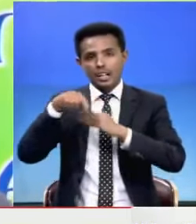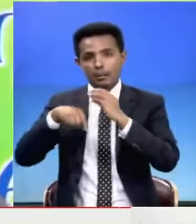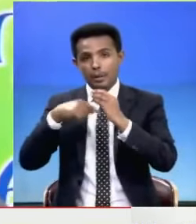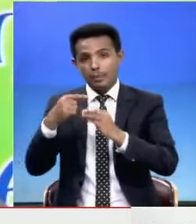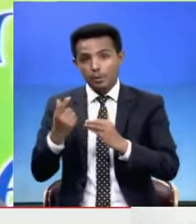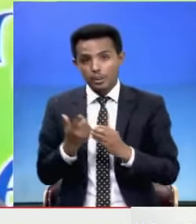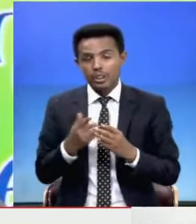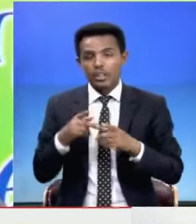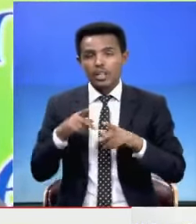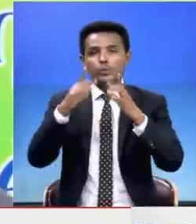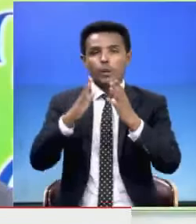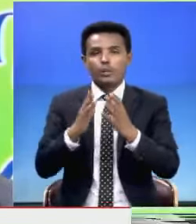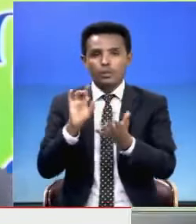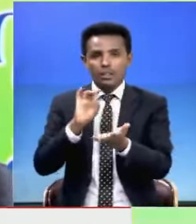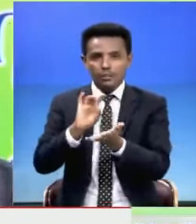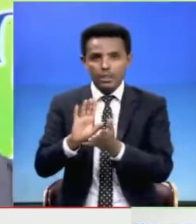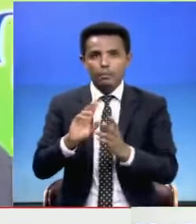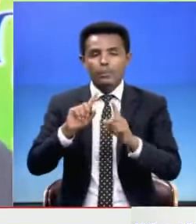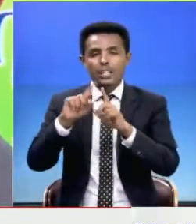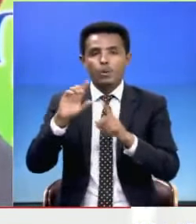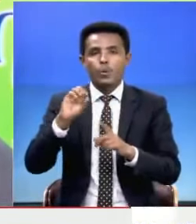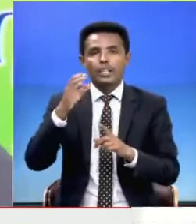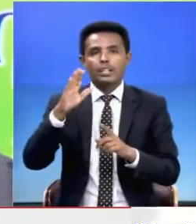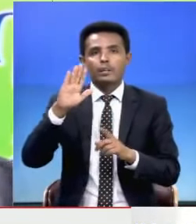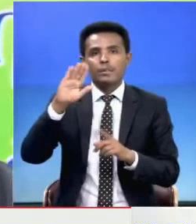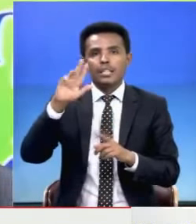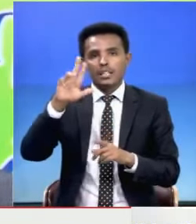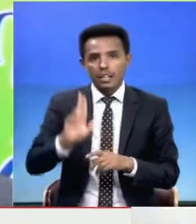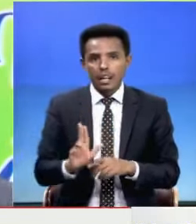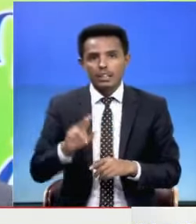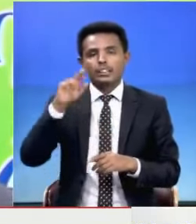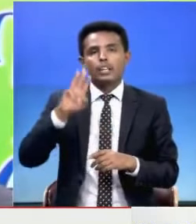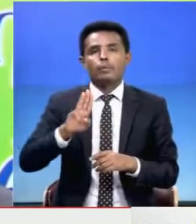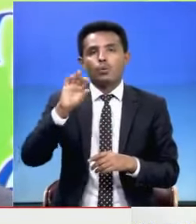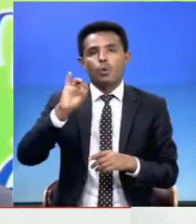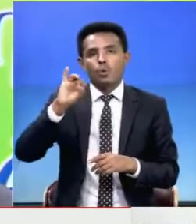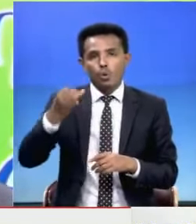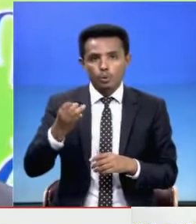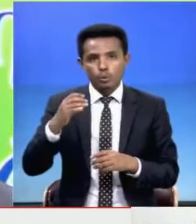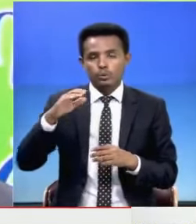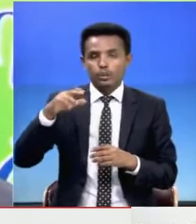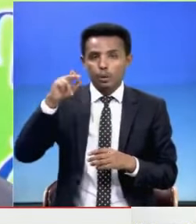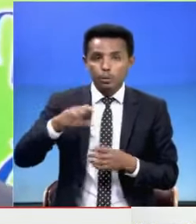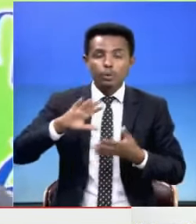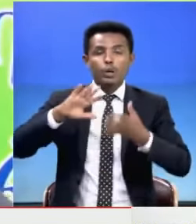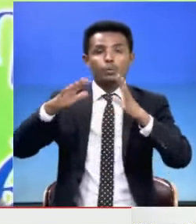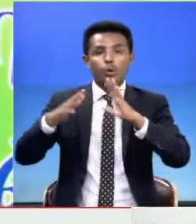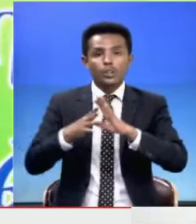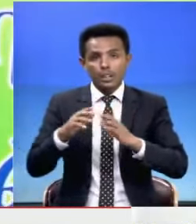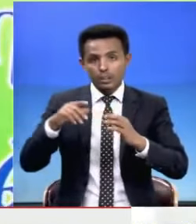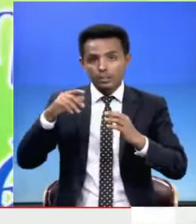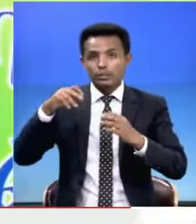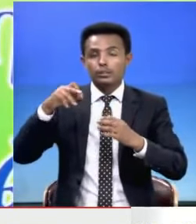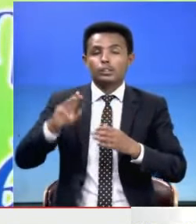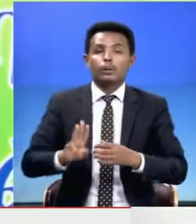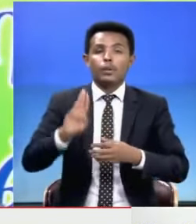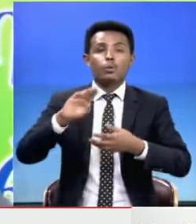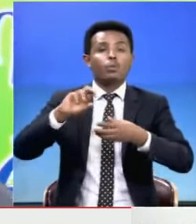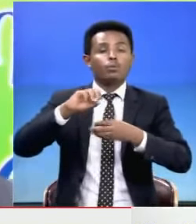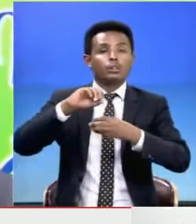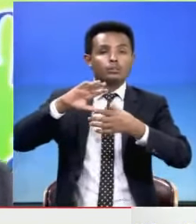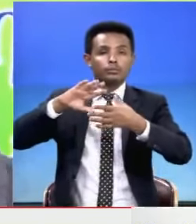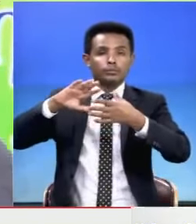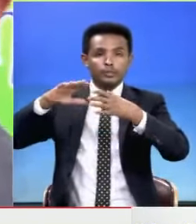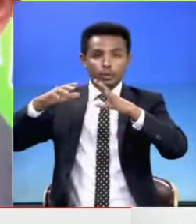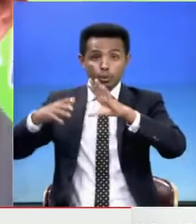ተፈናቅለዋል። በተለይ ዋግምራ፣ ሰሜን ወሎ፣ ደቡብ ጎንደር፣ ሰሜን ጎንደር አካባቢ ያሉ አርሶ አደሮች በስፋት የተፈናቀሉበት ሁኔታ አለ።